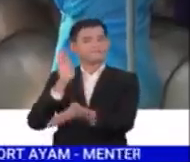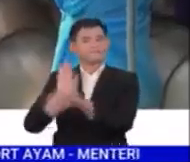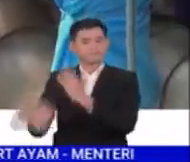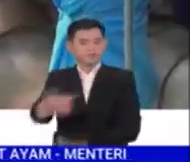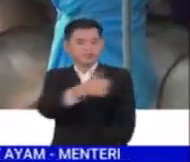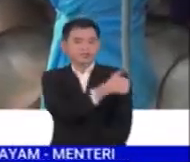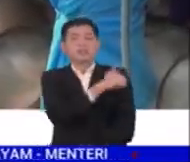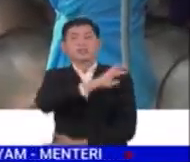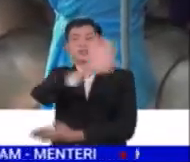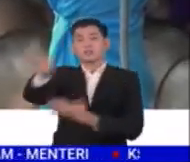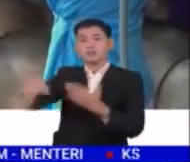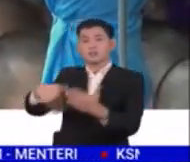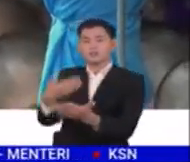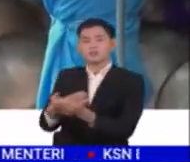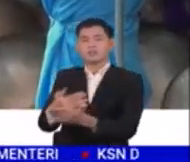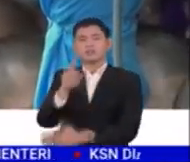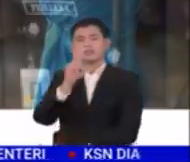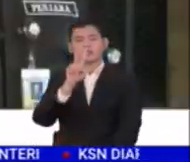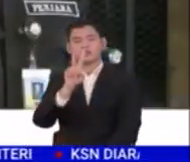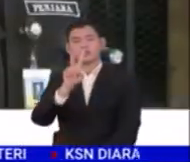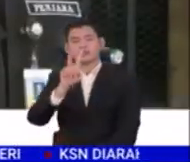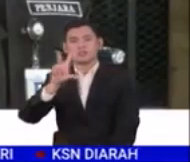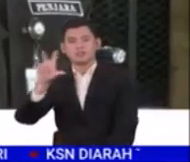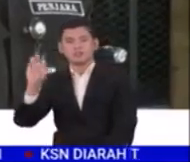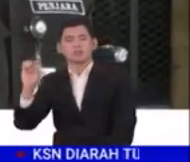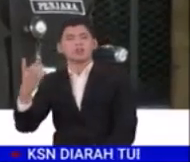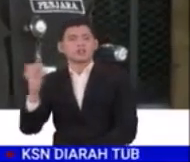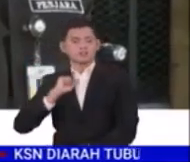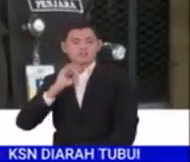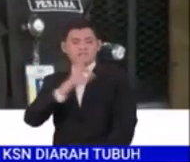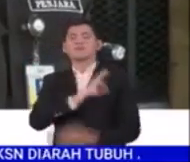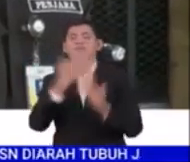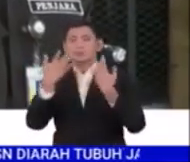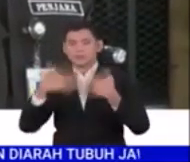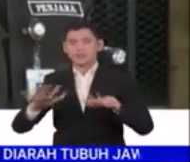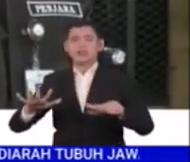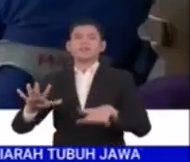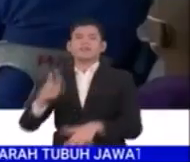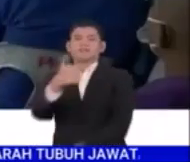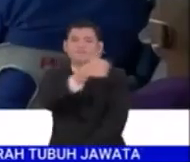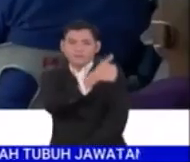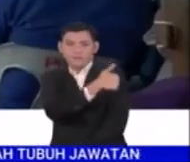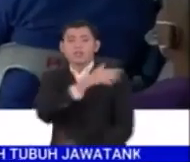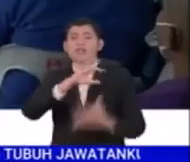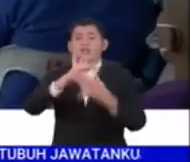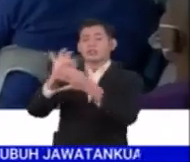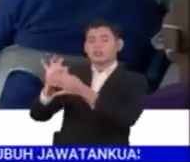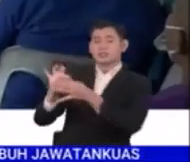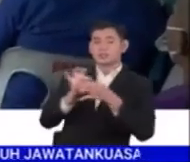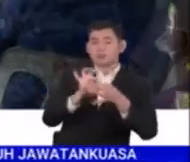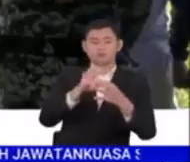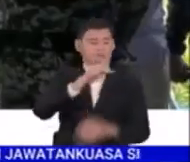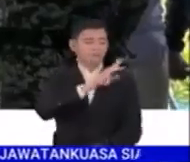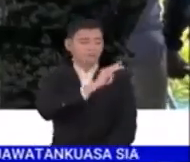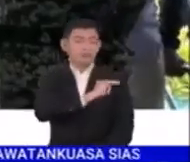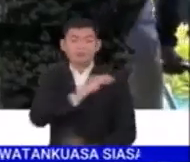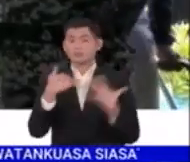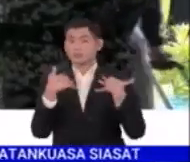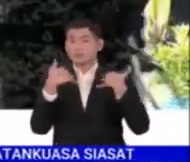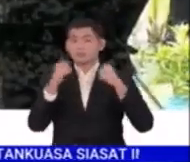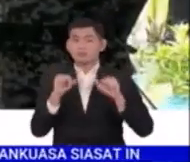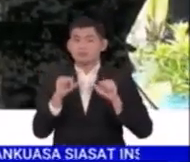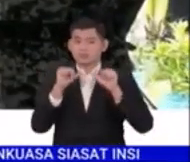kesemua 323 kaki tangan pencuri lemon sudah menerima sedekah lookshim kerjasama dengan Kementerian Kesehatan juga